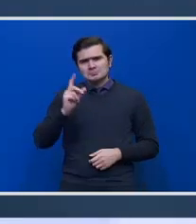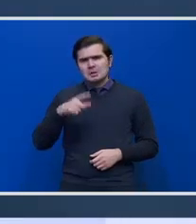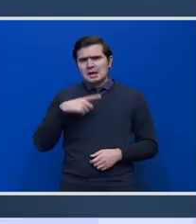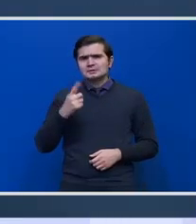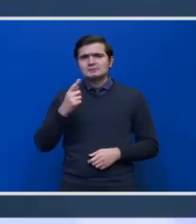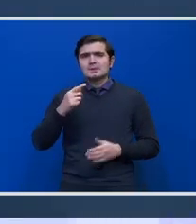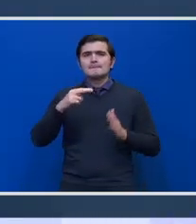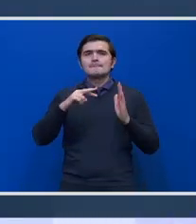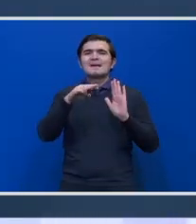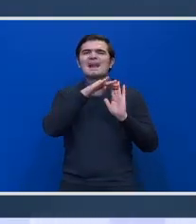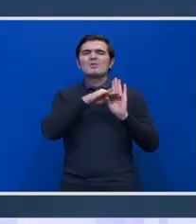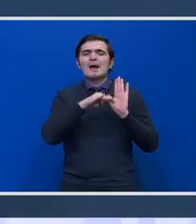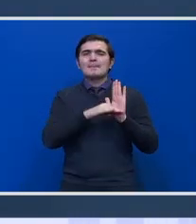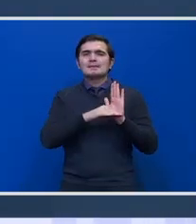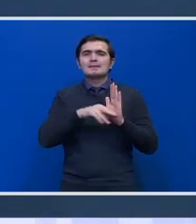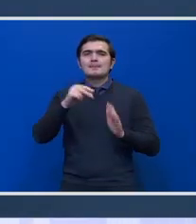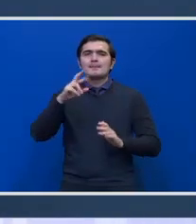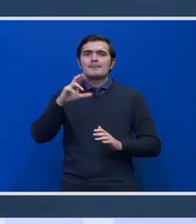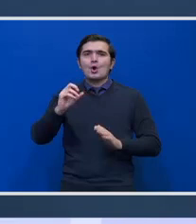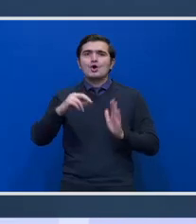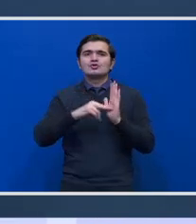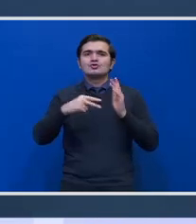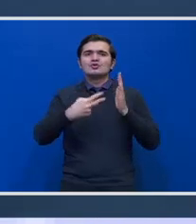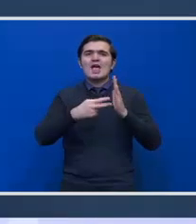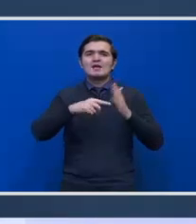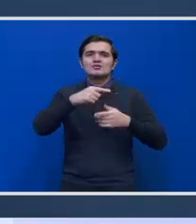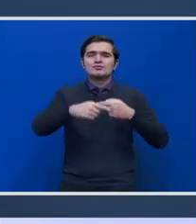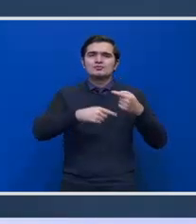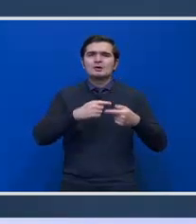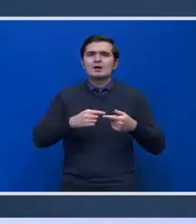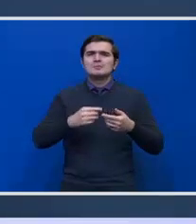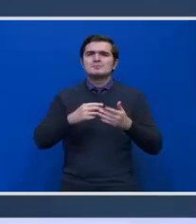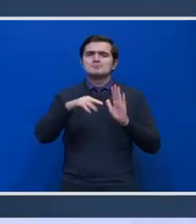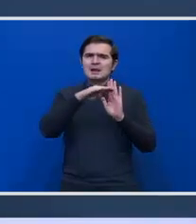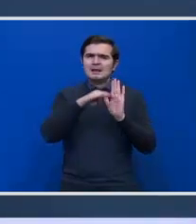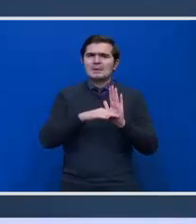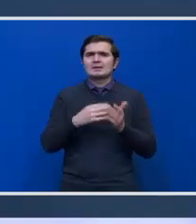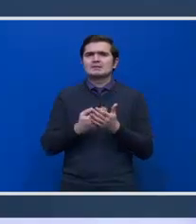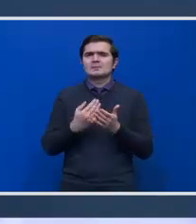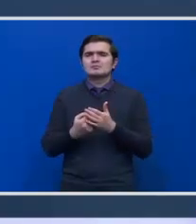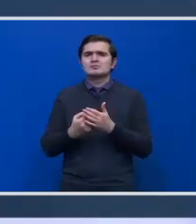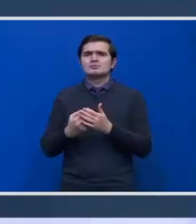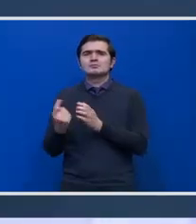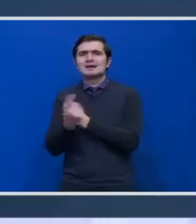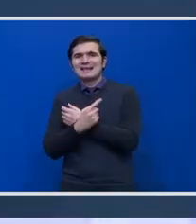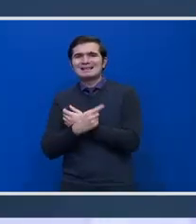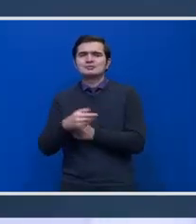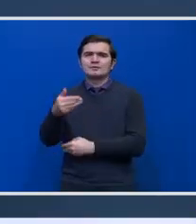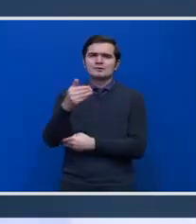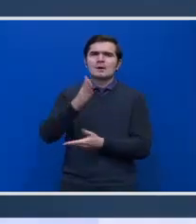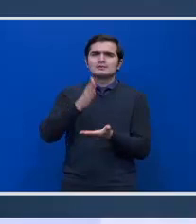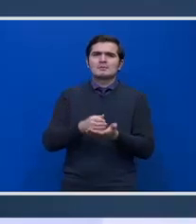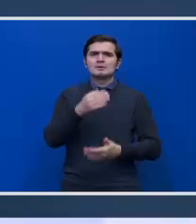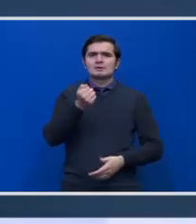special pentru aceste diferende între client și furnizor, procedură stabilită de